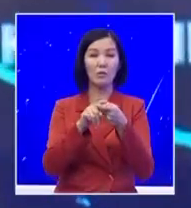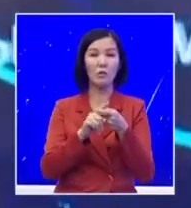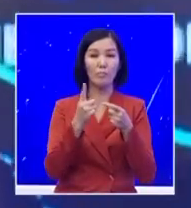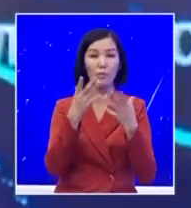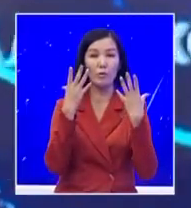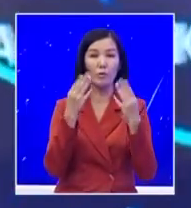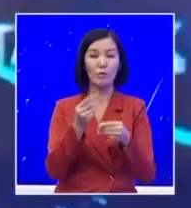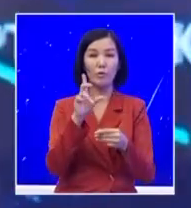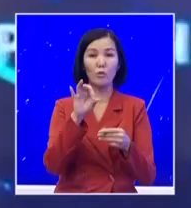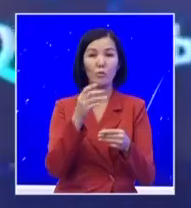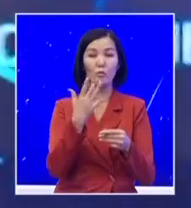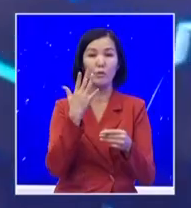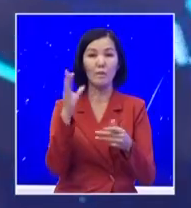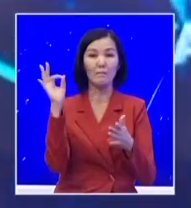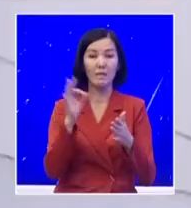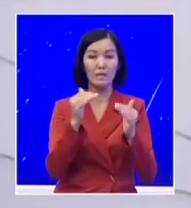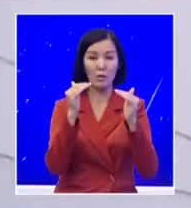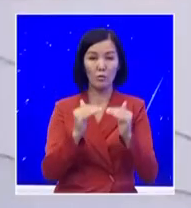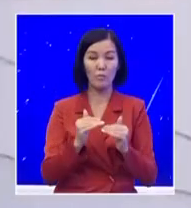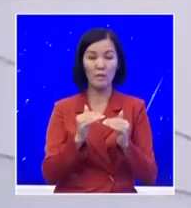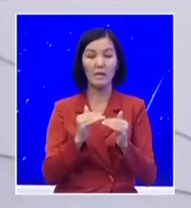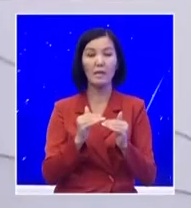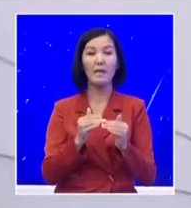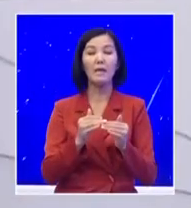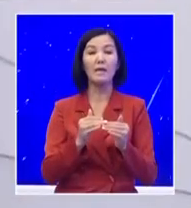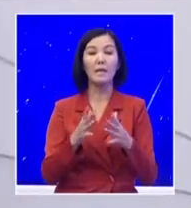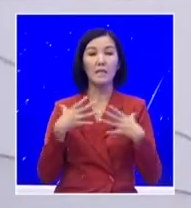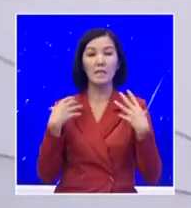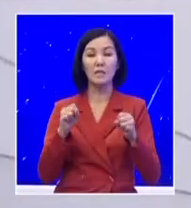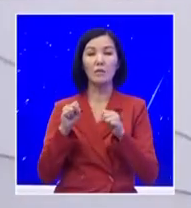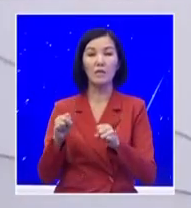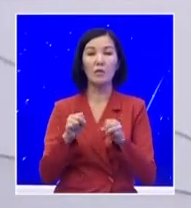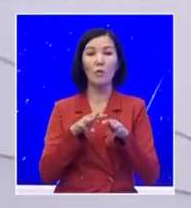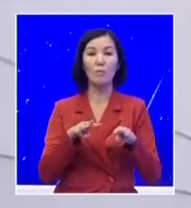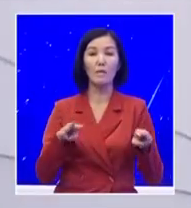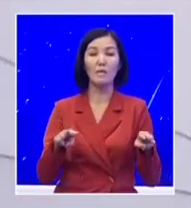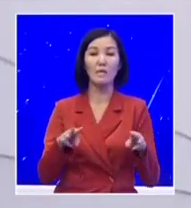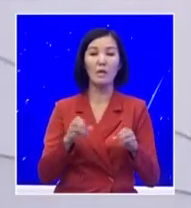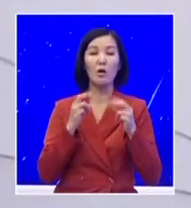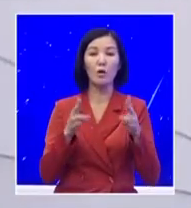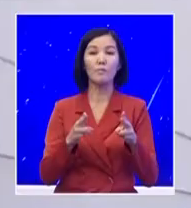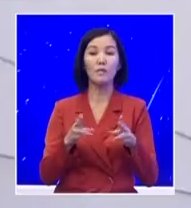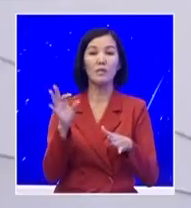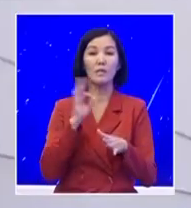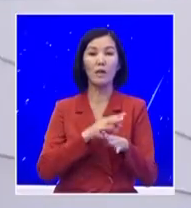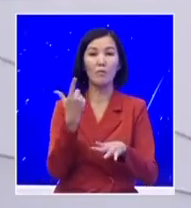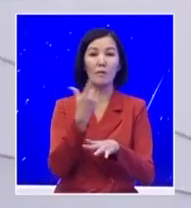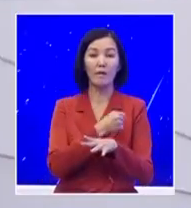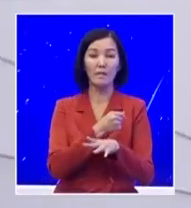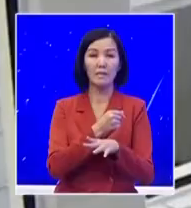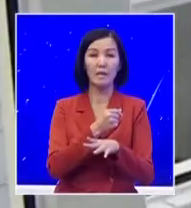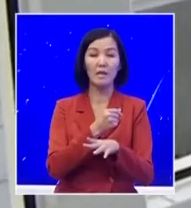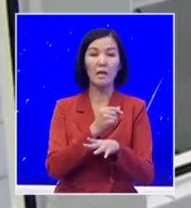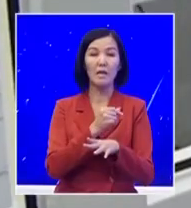өсімі 0,5%-ға дейін төмендегенін айтады. Ал денсаулық сақтау министрлігі қауіпсіз және тиімді вакцинаның шығуын күтіп